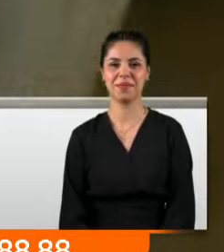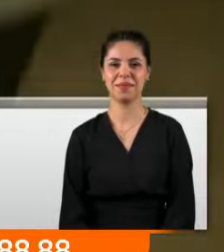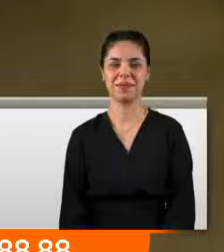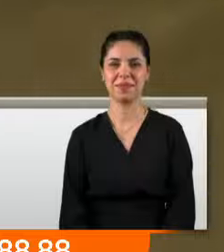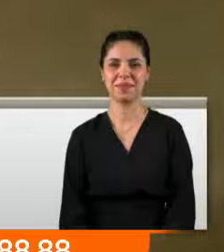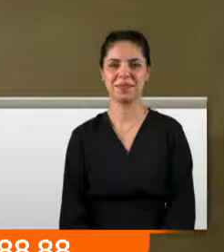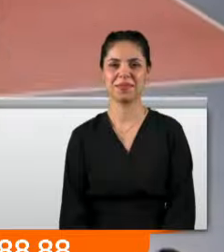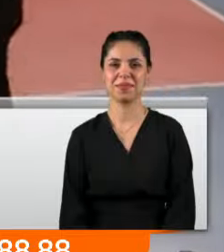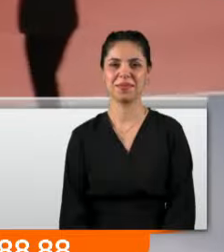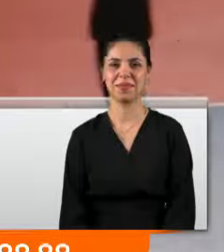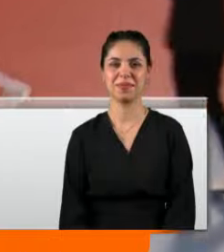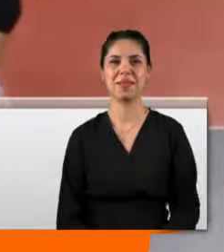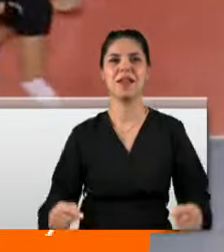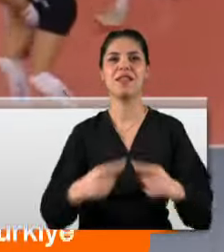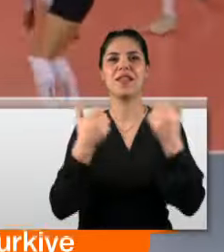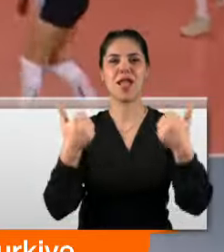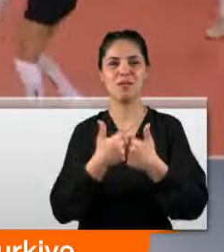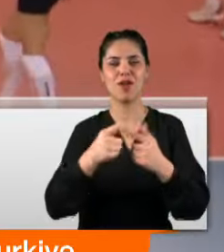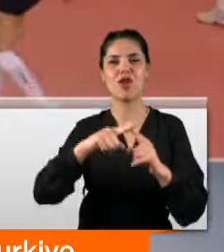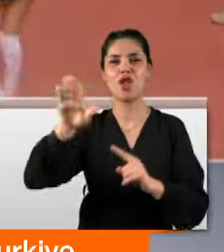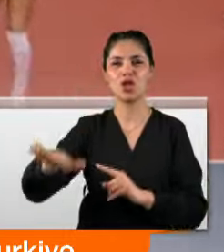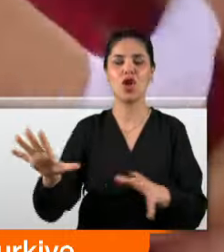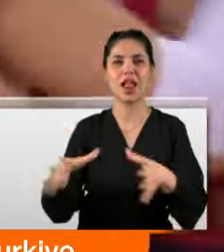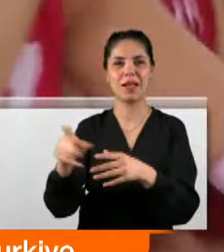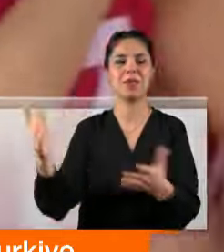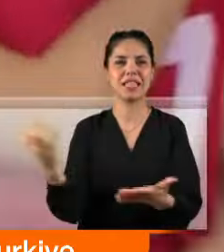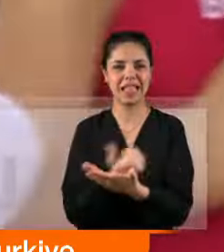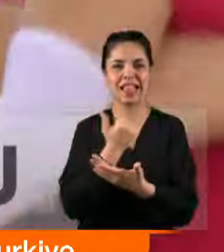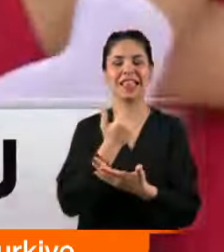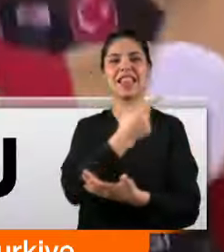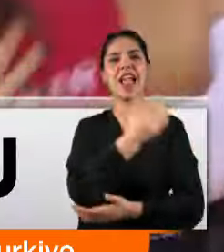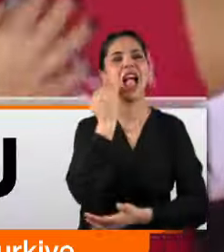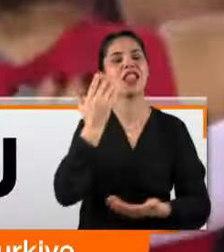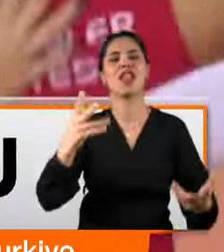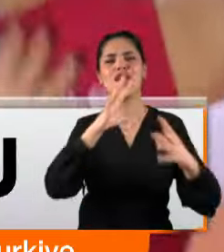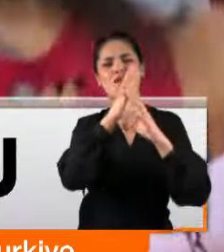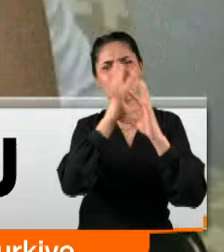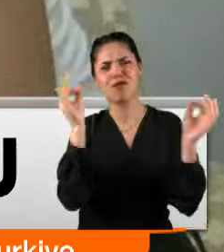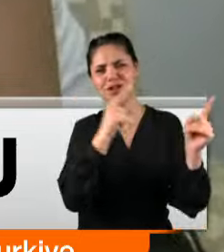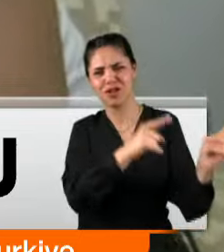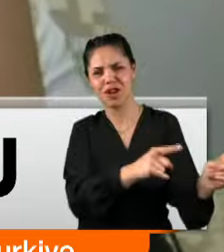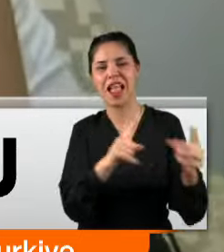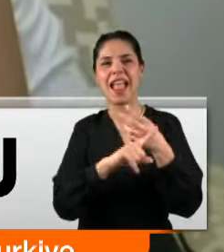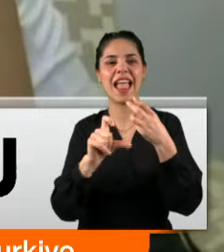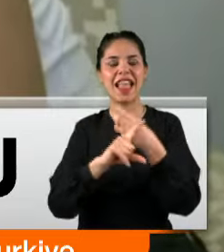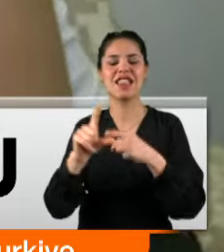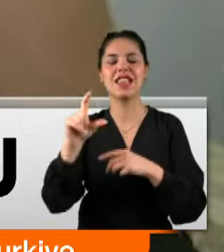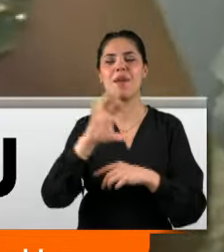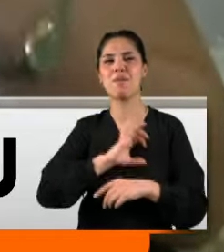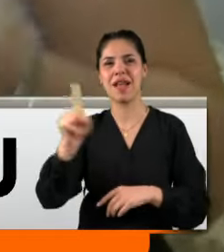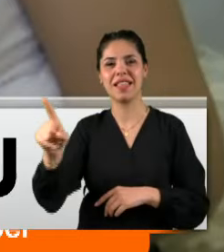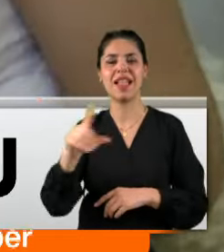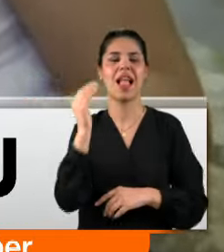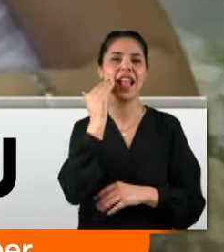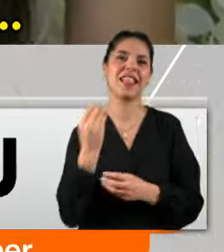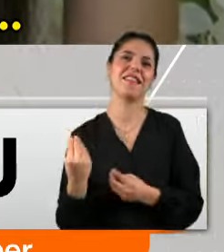dam yapıveriyorum böyle. Final maçını torununun takımı kazanınca dünyalar onun oldu. Ece Kozdere madalyasını anneannesiyle